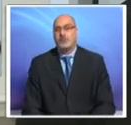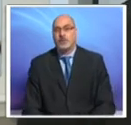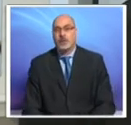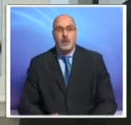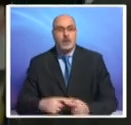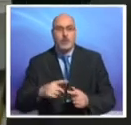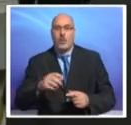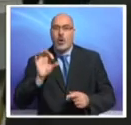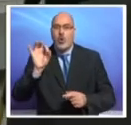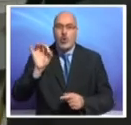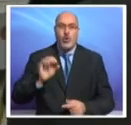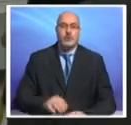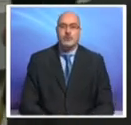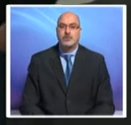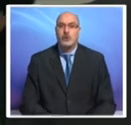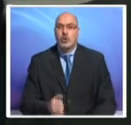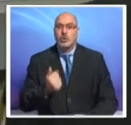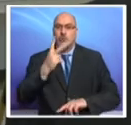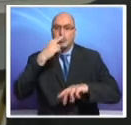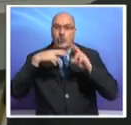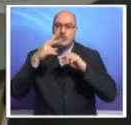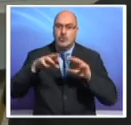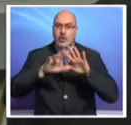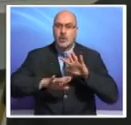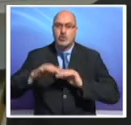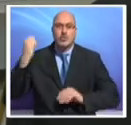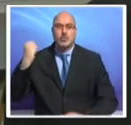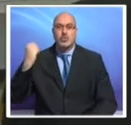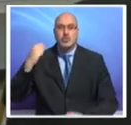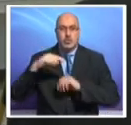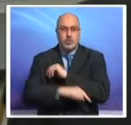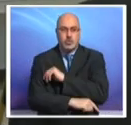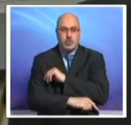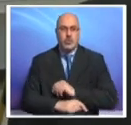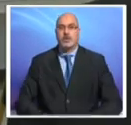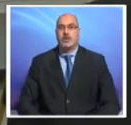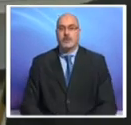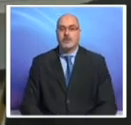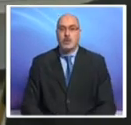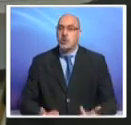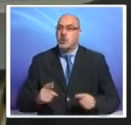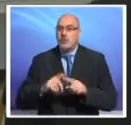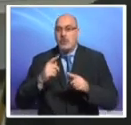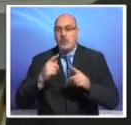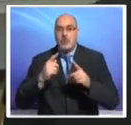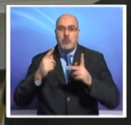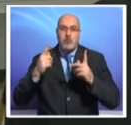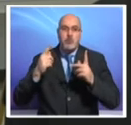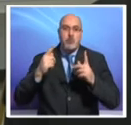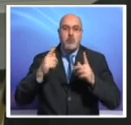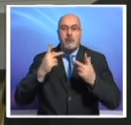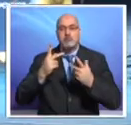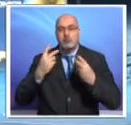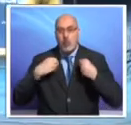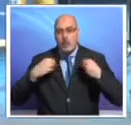الصف الوهراني، مجموعة من الأغاني الصحراوية، وسنزور في الصحراء إن شاء الله بعض المواويل وبعض الأغاني